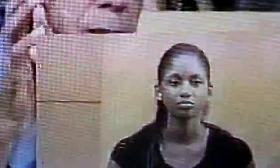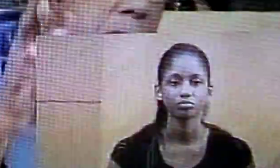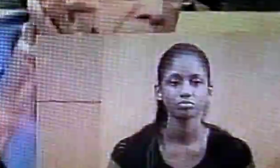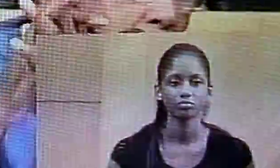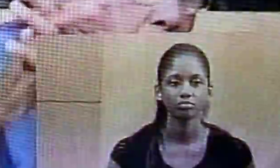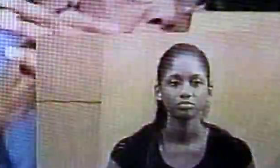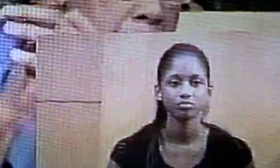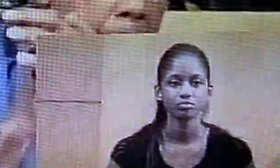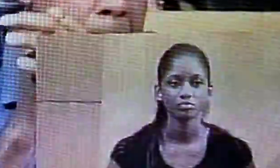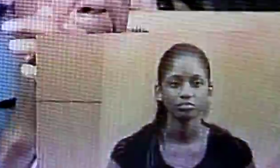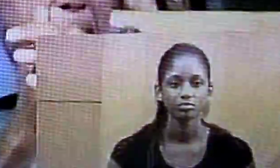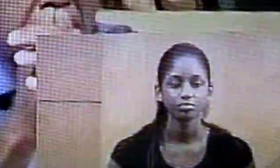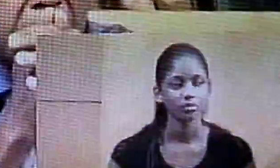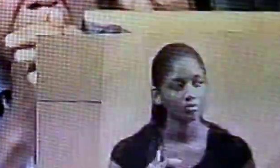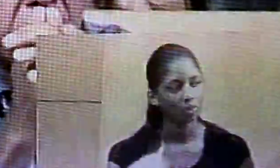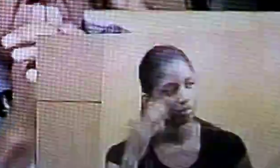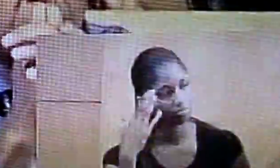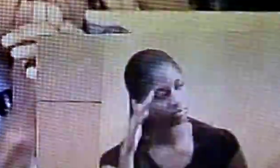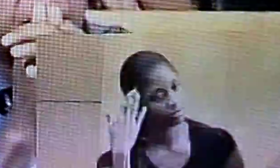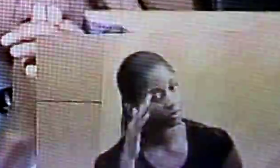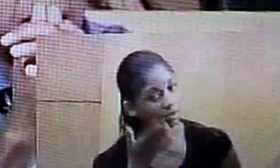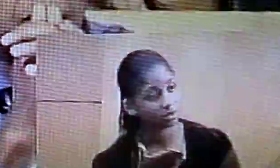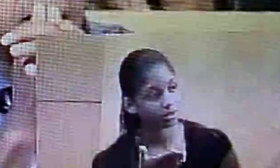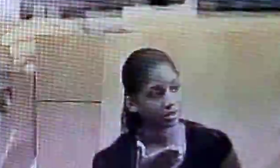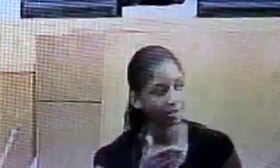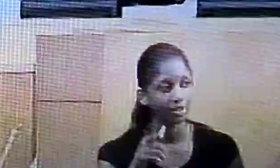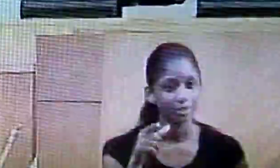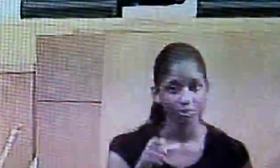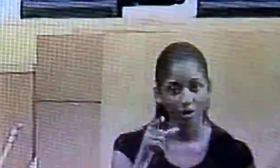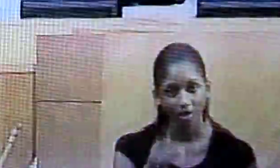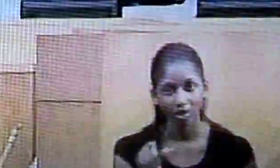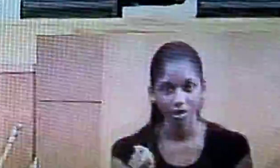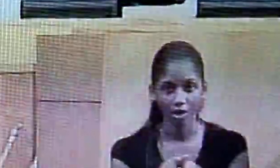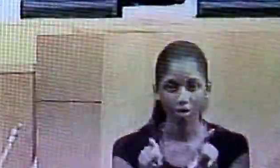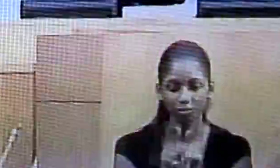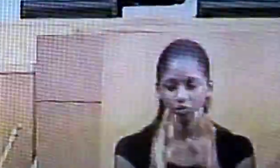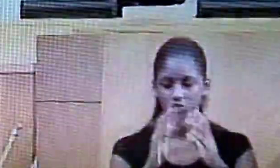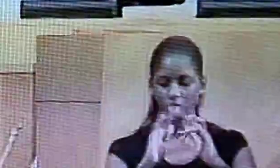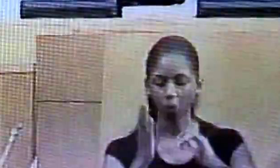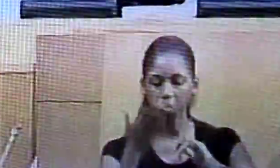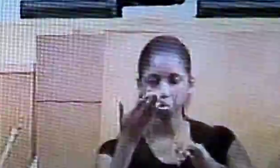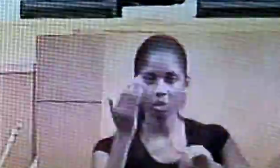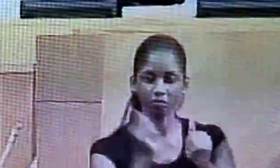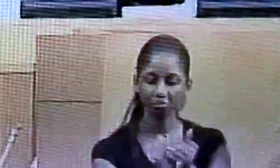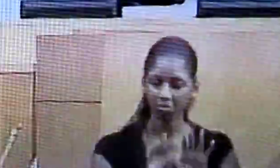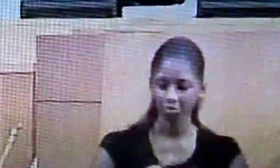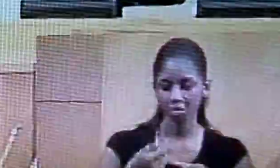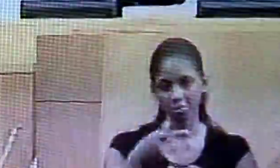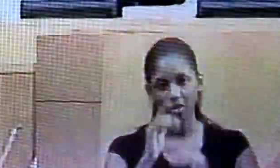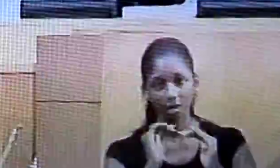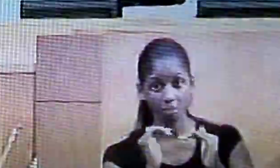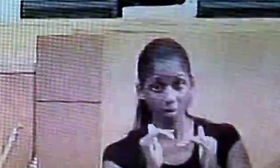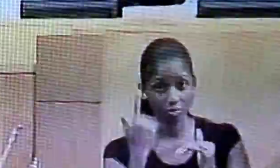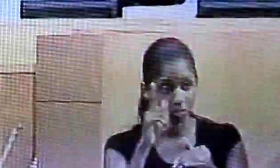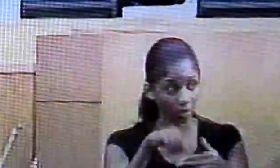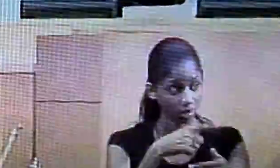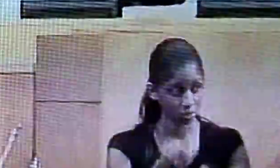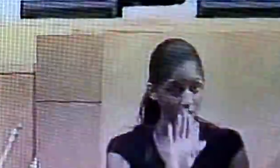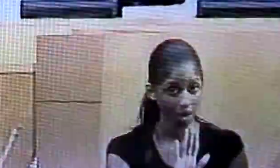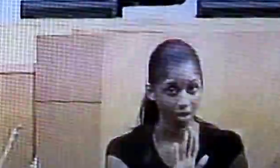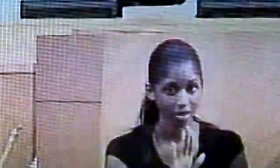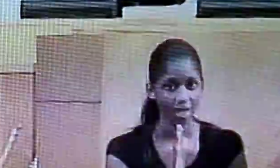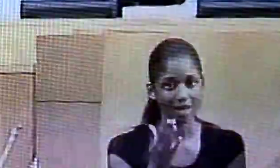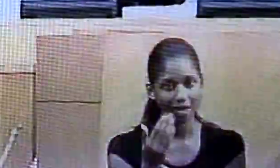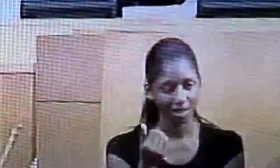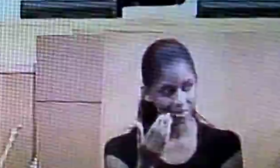Oui, je sais déjà que vous êtes un super cerveau avec la capacité, mais je préfère, par correction, là,